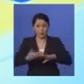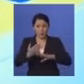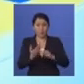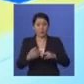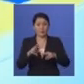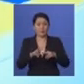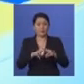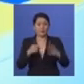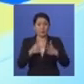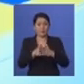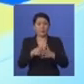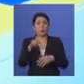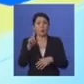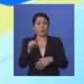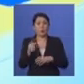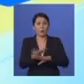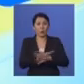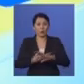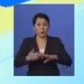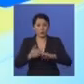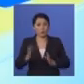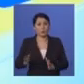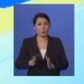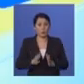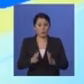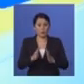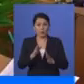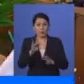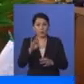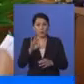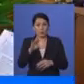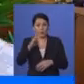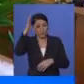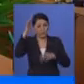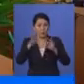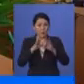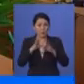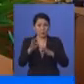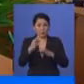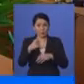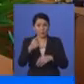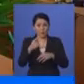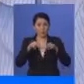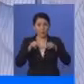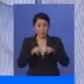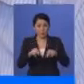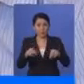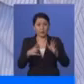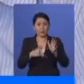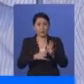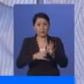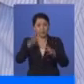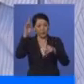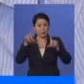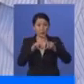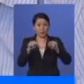Сондай-ақ маусымның соңына дейін тағы 100 ауланың жолы тегістелмек. Болат Жұмабеков білім беру саласында да тоқталып кетті. Биыл Петропавлда 8